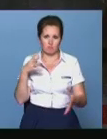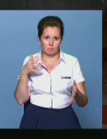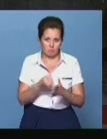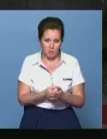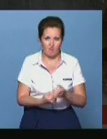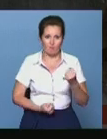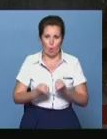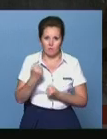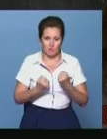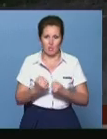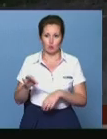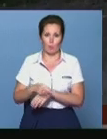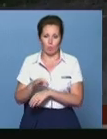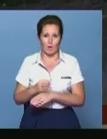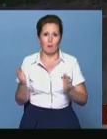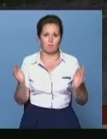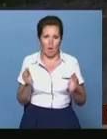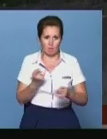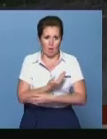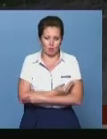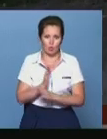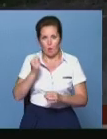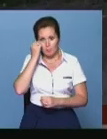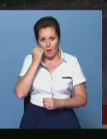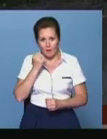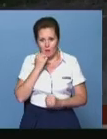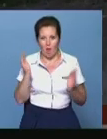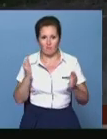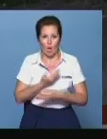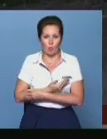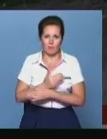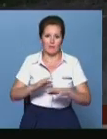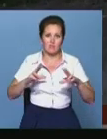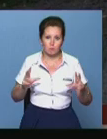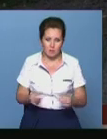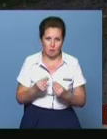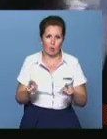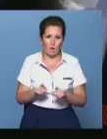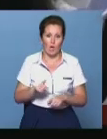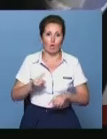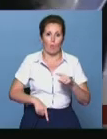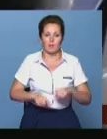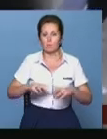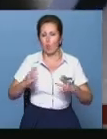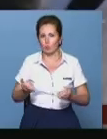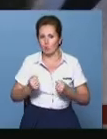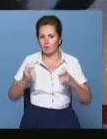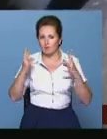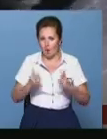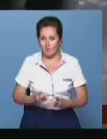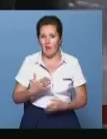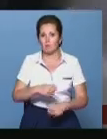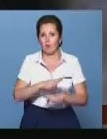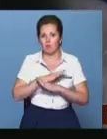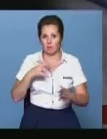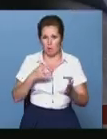двое новорожденных малышей. Только благодаря автолюлькам дети спаслись, но как и родители получили травмы. А вот смертельное ДТП